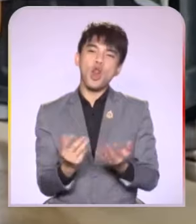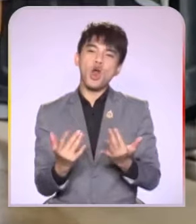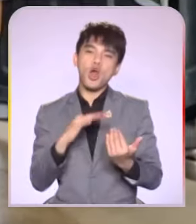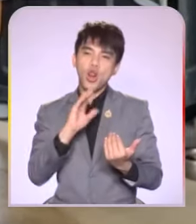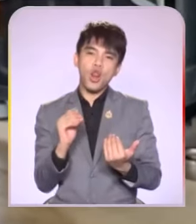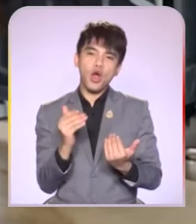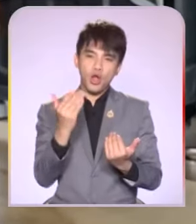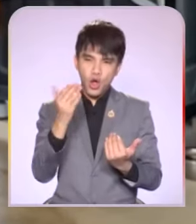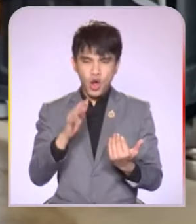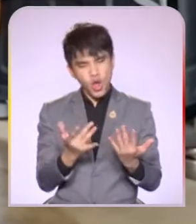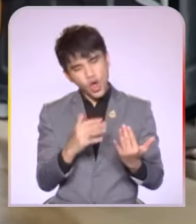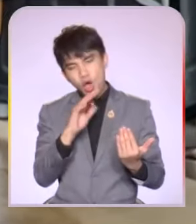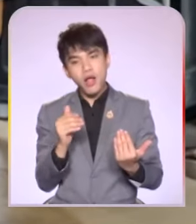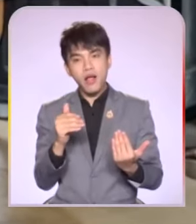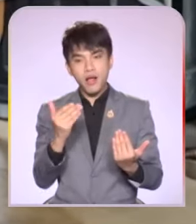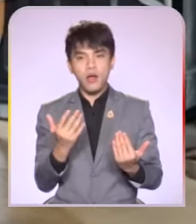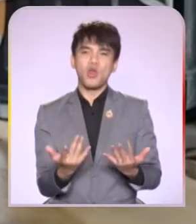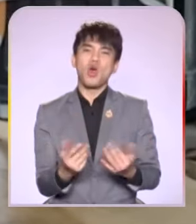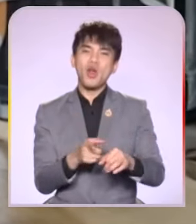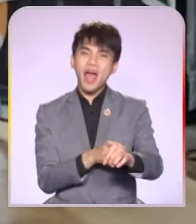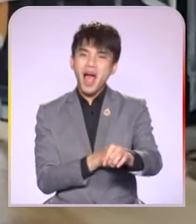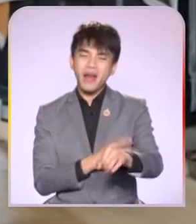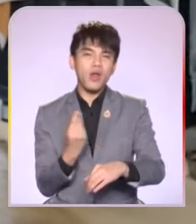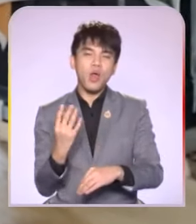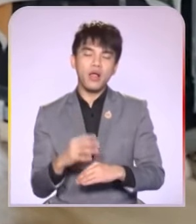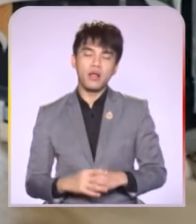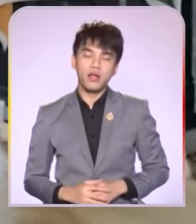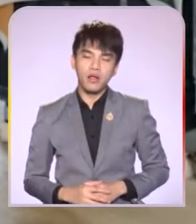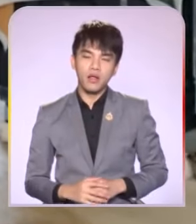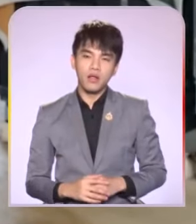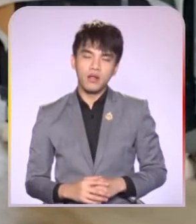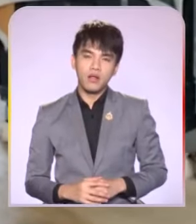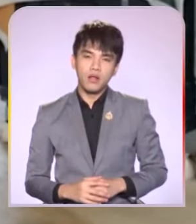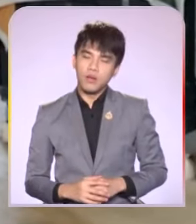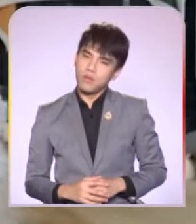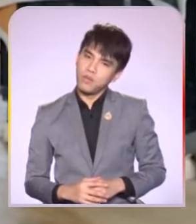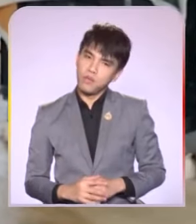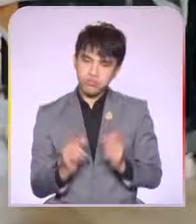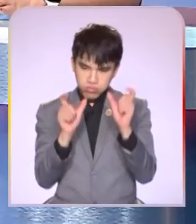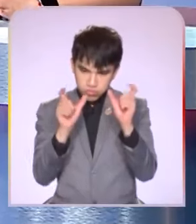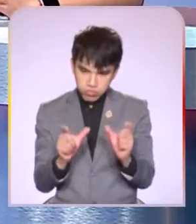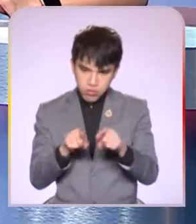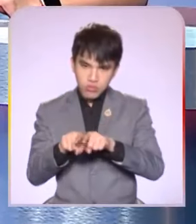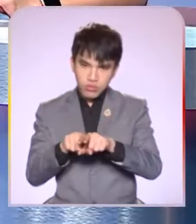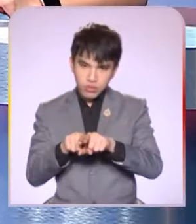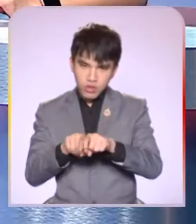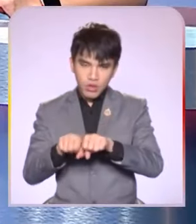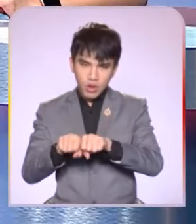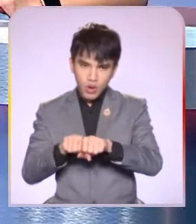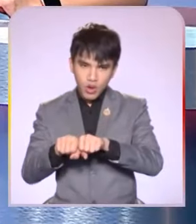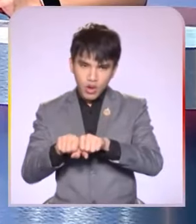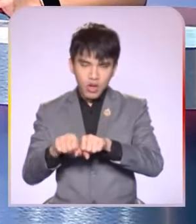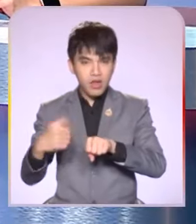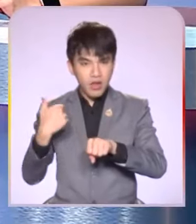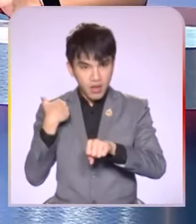อผลตรงนั้นตรงนี้แล้วรออีกเมื่อไหร่ล่ะ กางเกงถุงเท้ารองเท้าเจอ